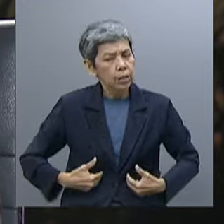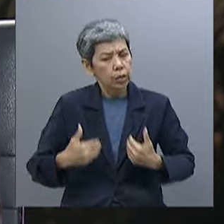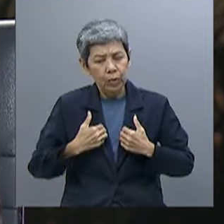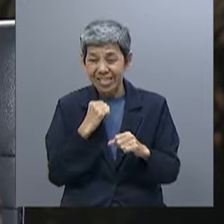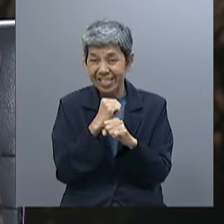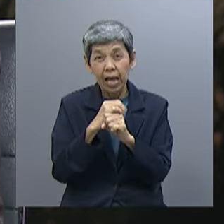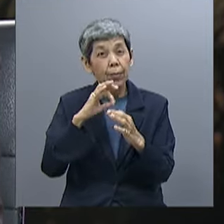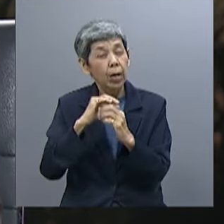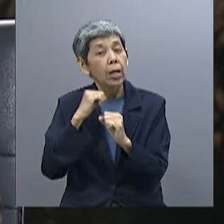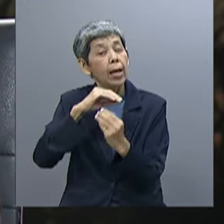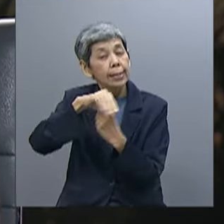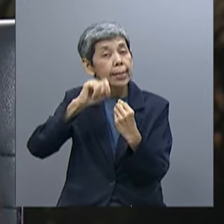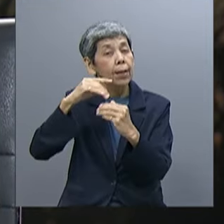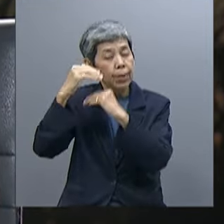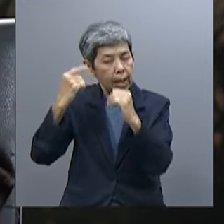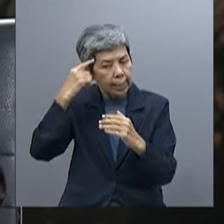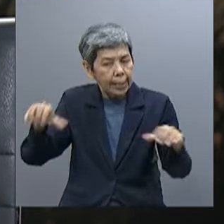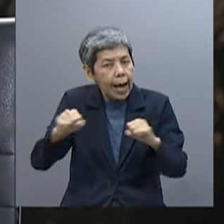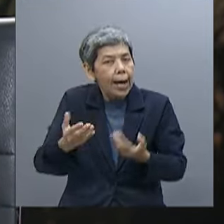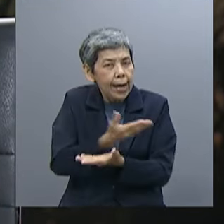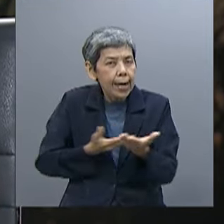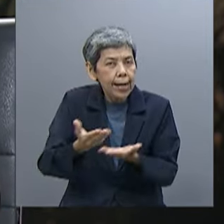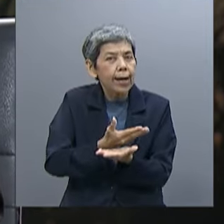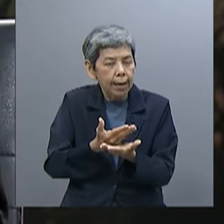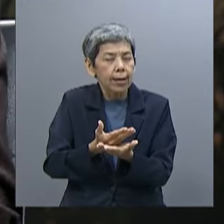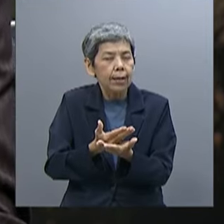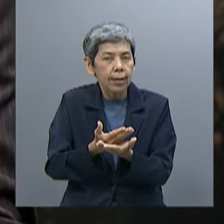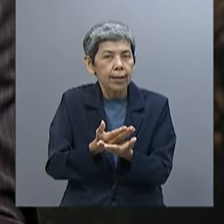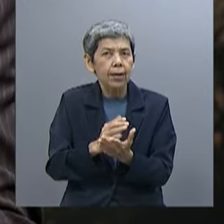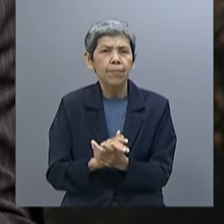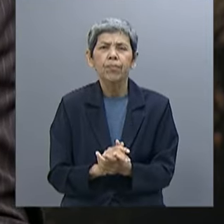กี่ยวกับการพัฒนาเศรษฐกิจสังคมและการเมืองตัวเองต่างๆเหล่านี้ครับคุณหญิ